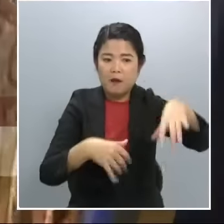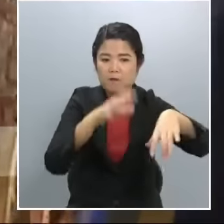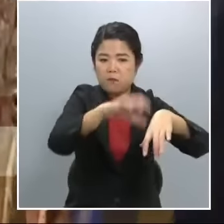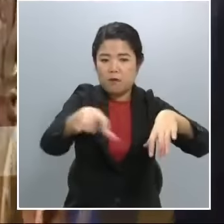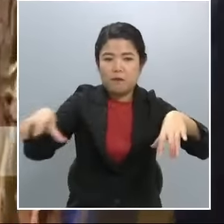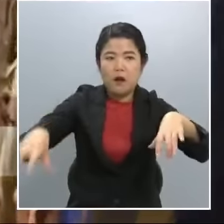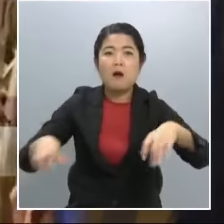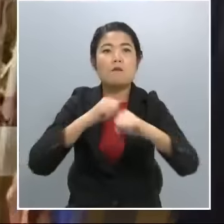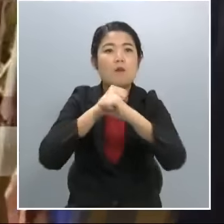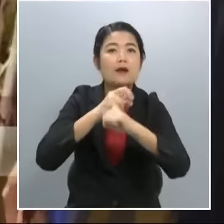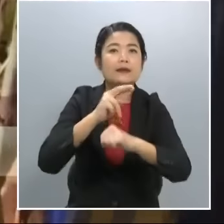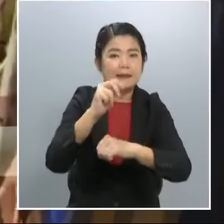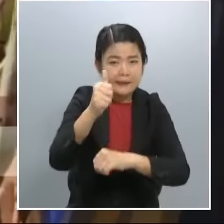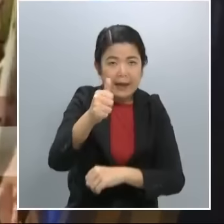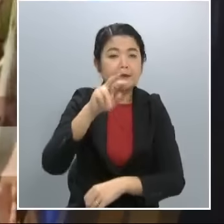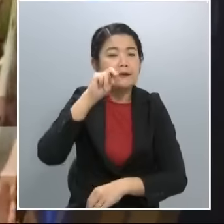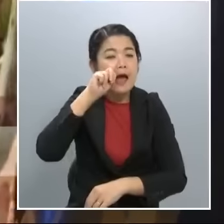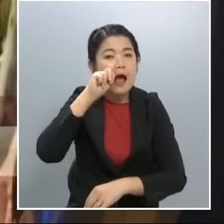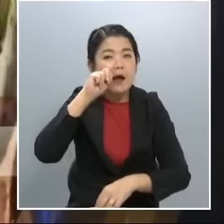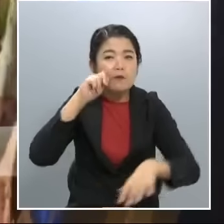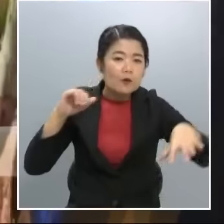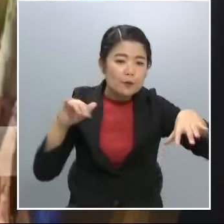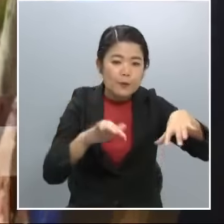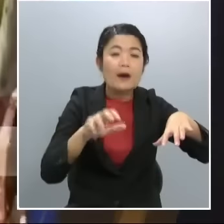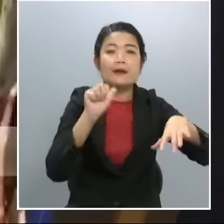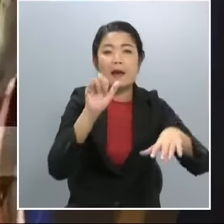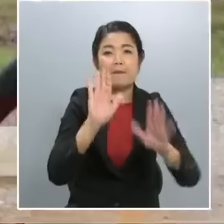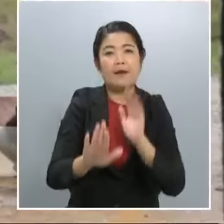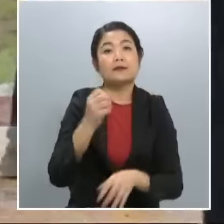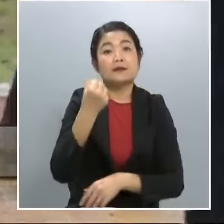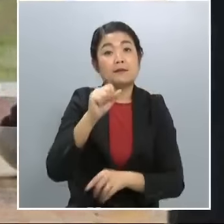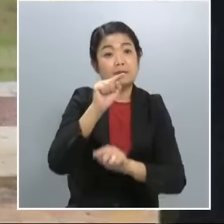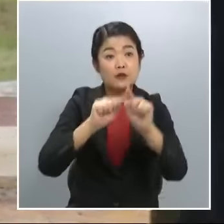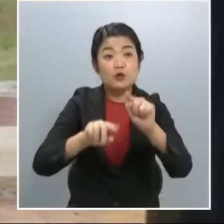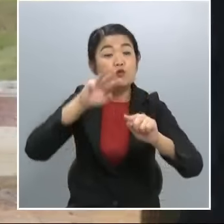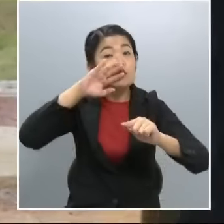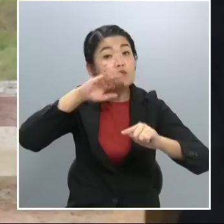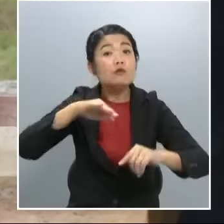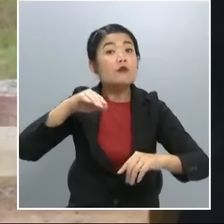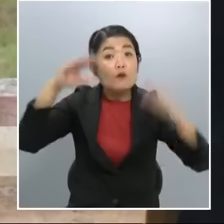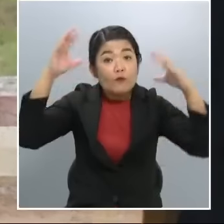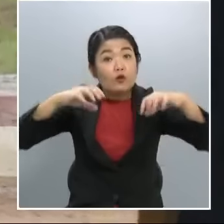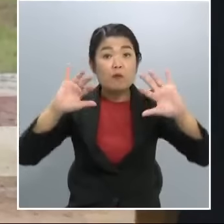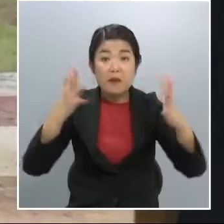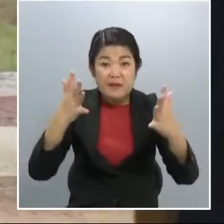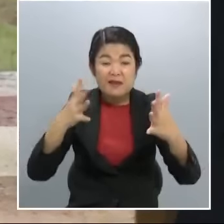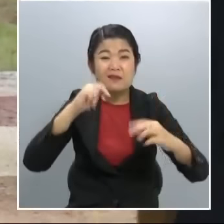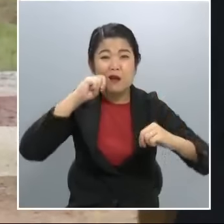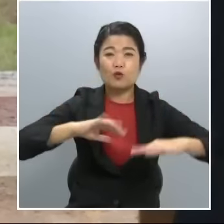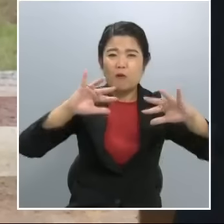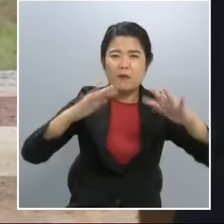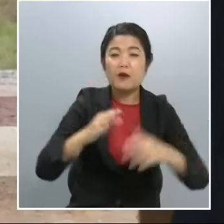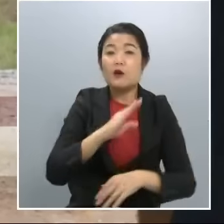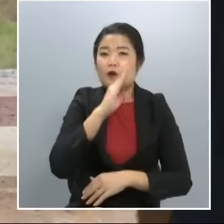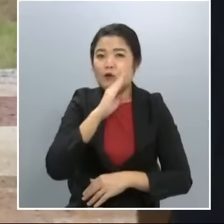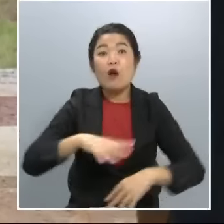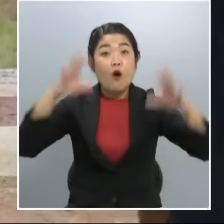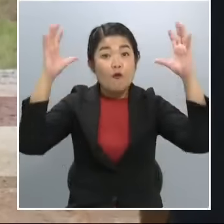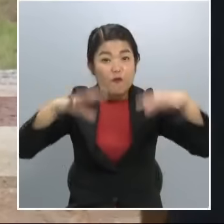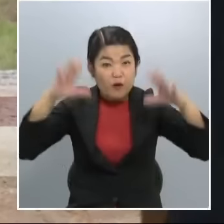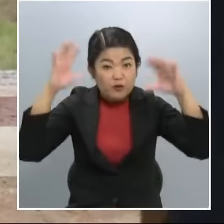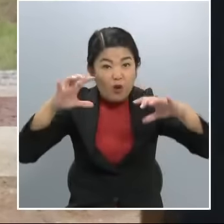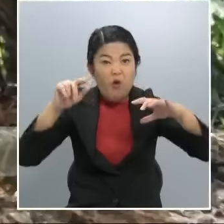สามารถรับน้ำได้อีกประมาณ 10%ถ้าฝนไม่ตกอาจจะไม่ท่วมหนักแต่ถ้าฝนตกมวลน้ำก็จะมาทั้ง 2ทางเลย